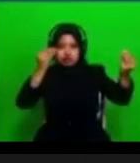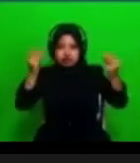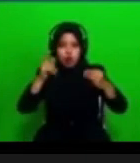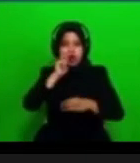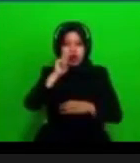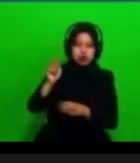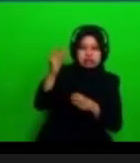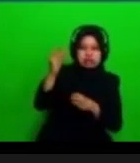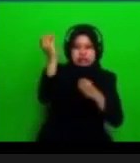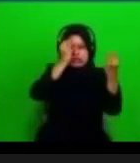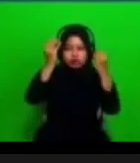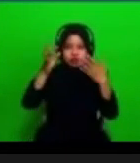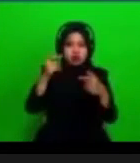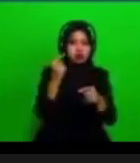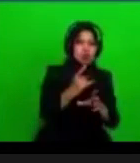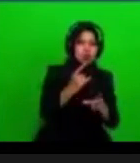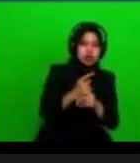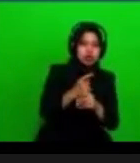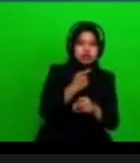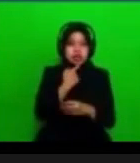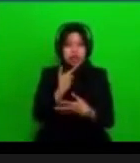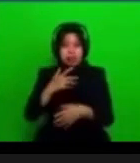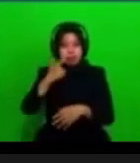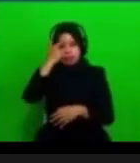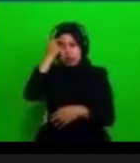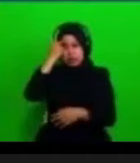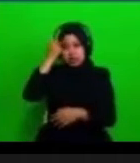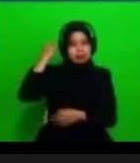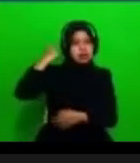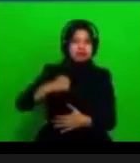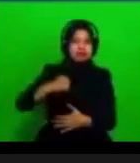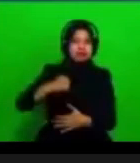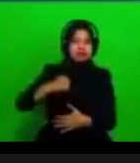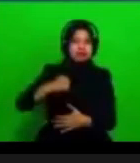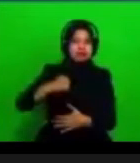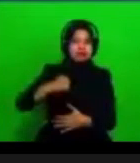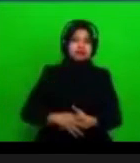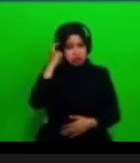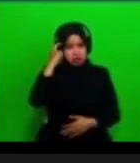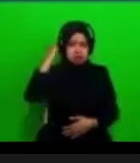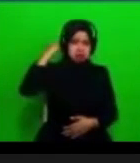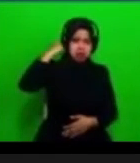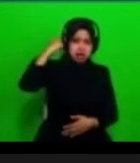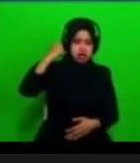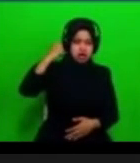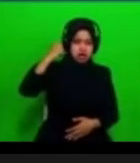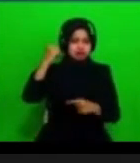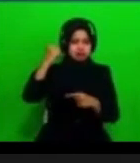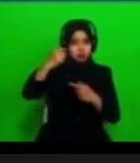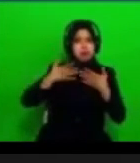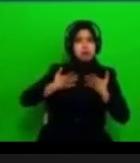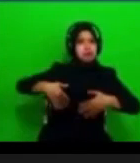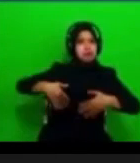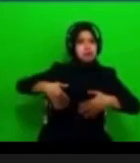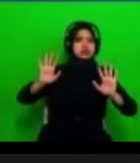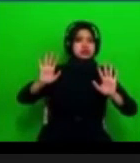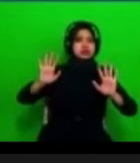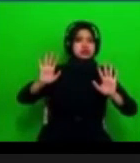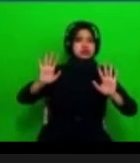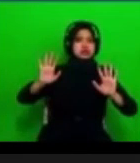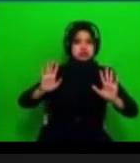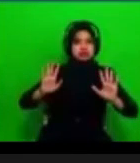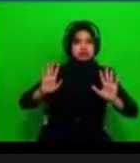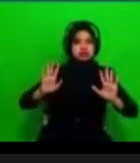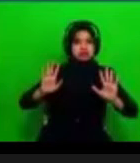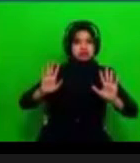antara para orang tua dan guru tentang esensi dari Merdeka Belajar. Ada yang mengira kemerdekaan di sini berarti kebebasan untuk